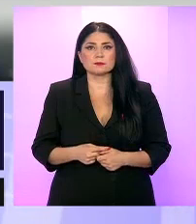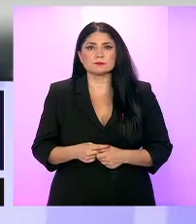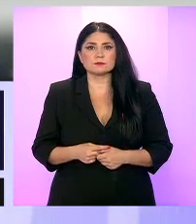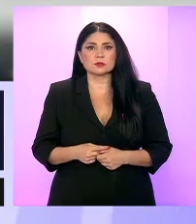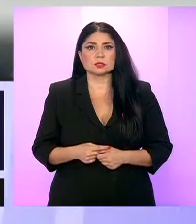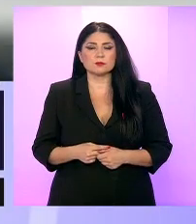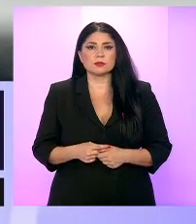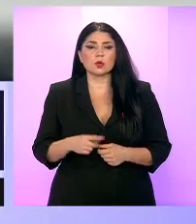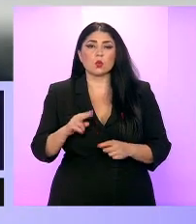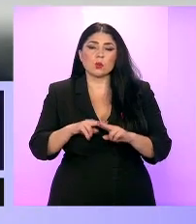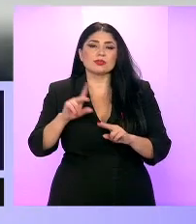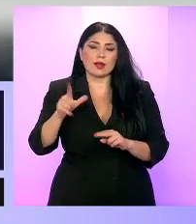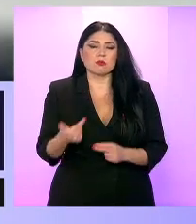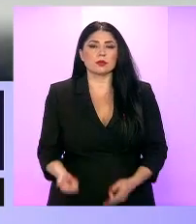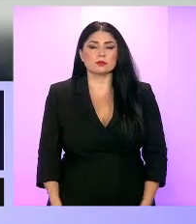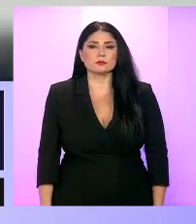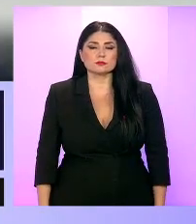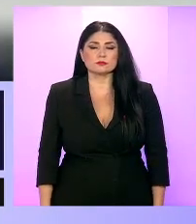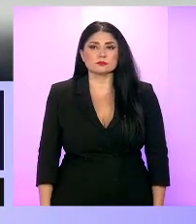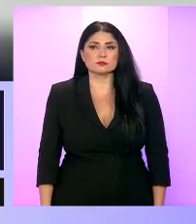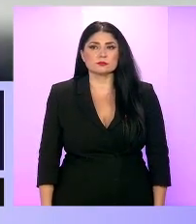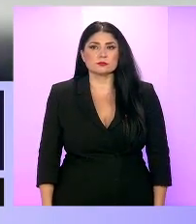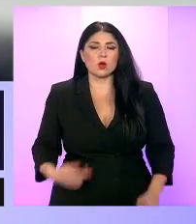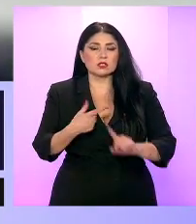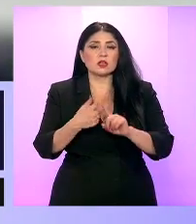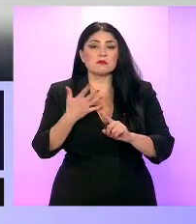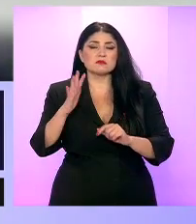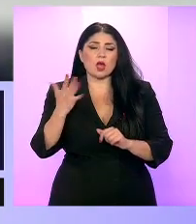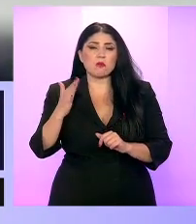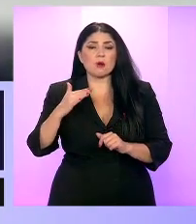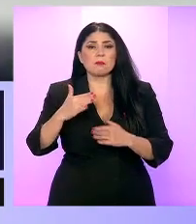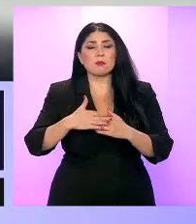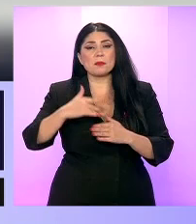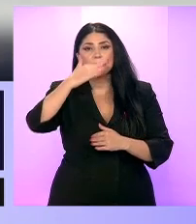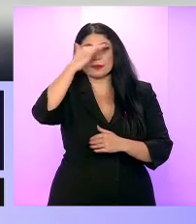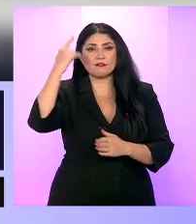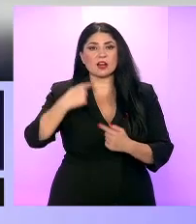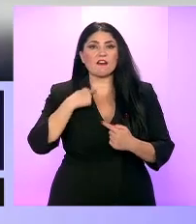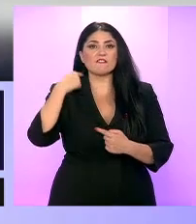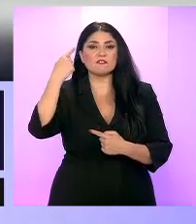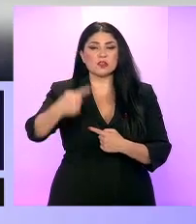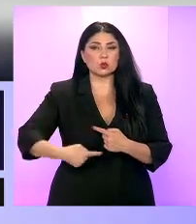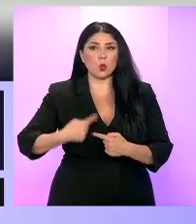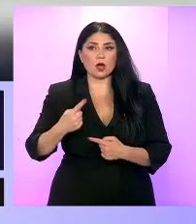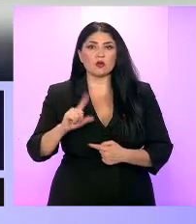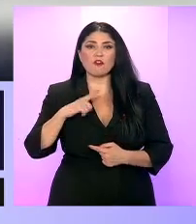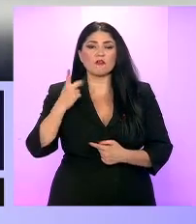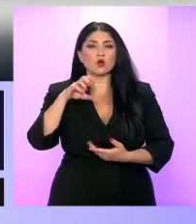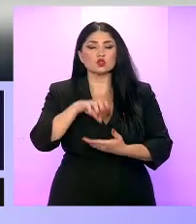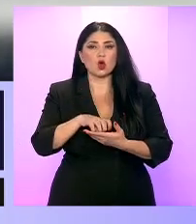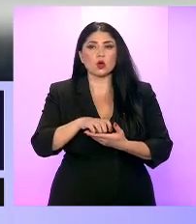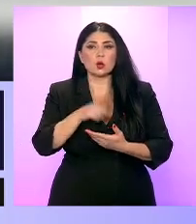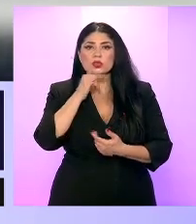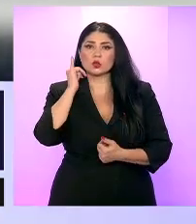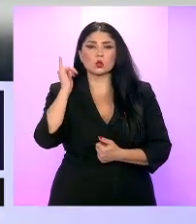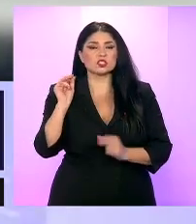parametrii optimi și cel puțin pentru primăvara, vara viitoare nu va fi un loc frecventabil nici de